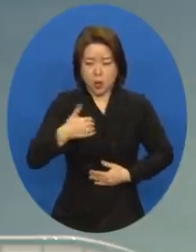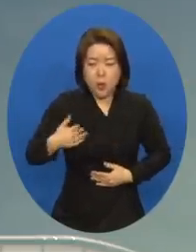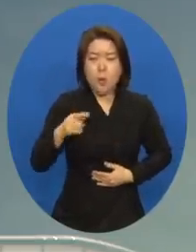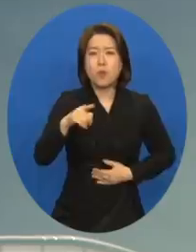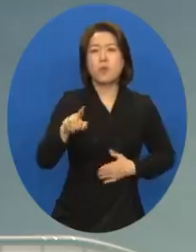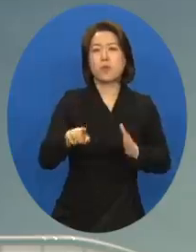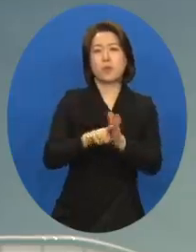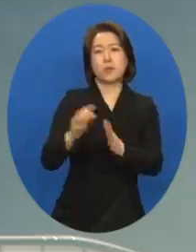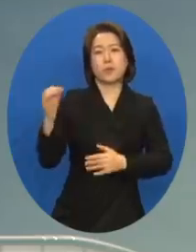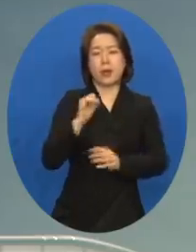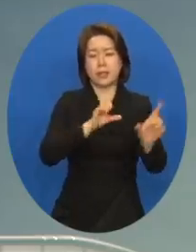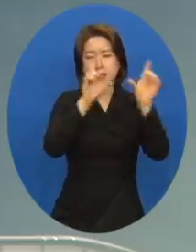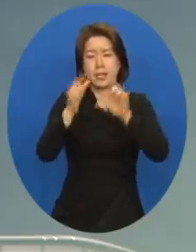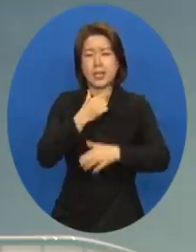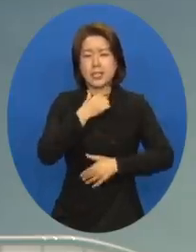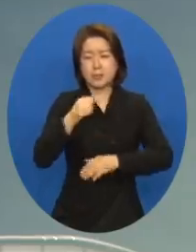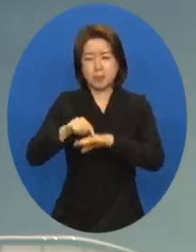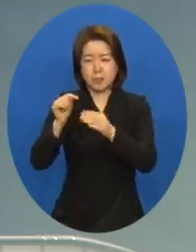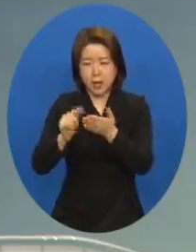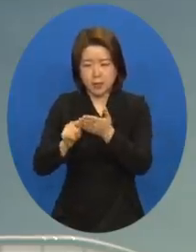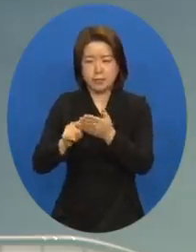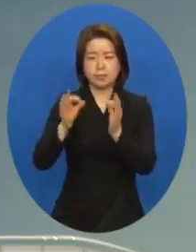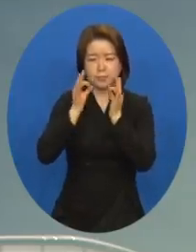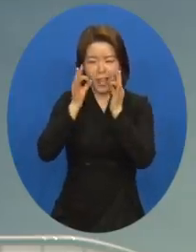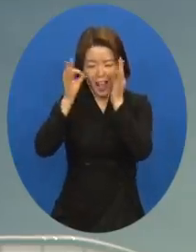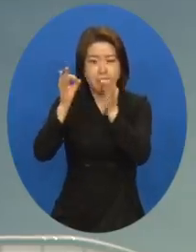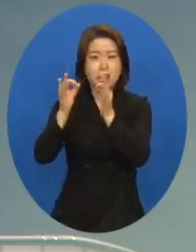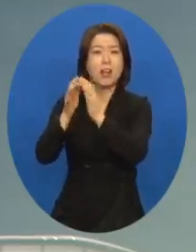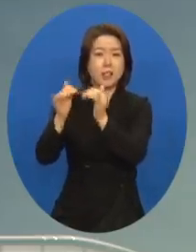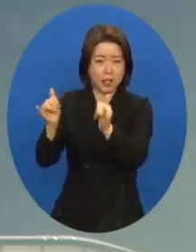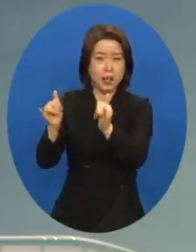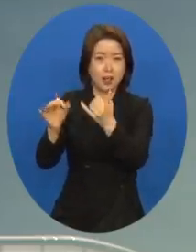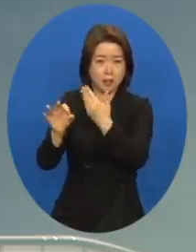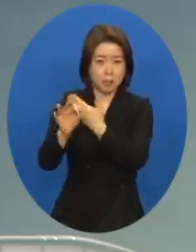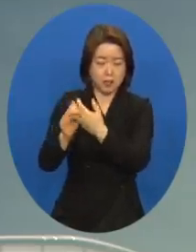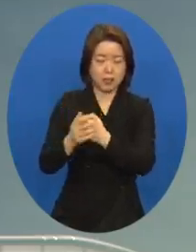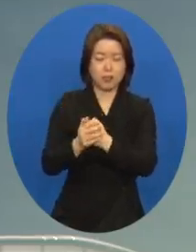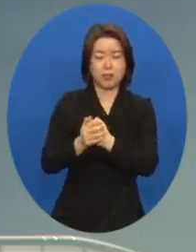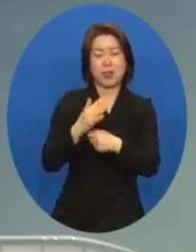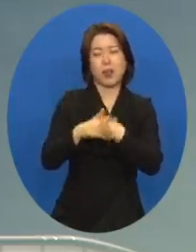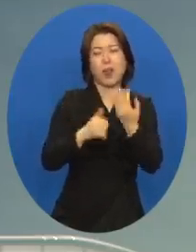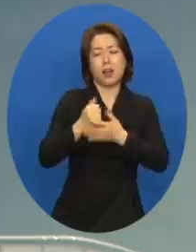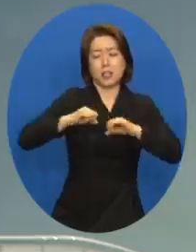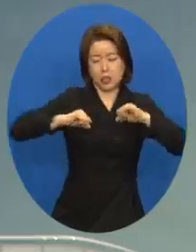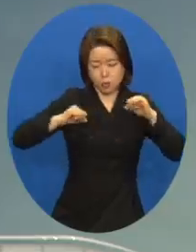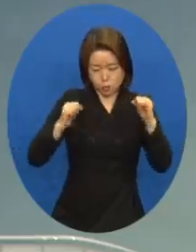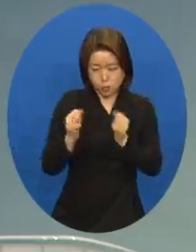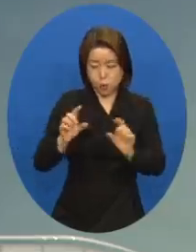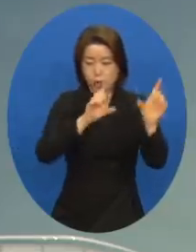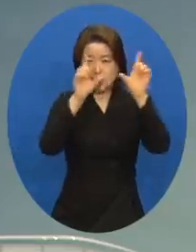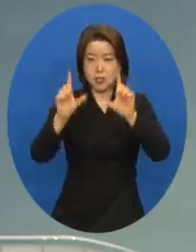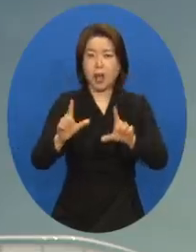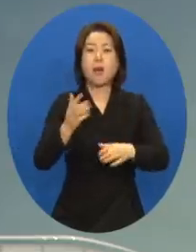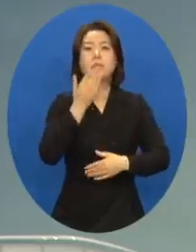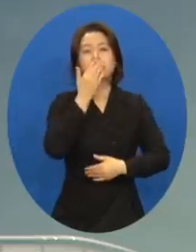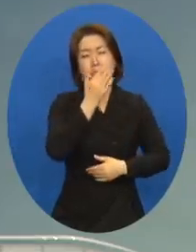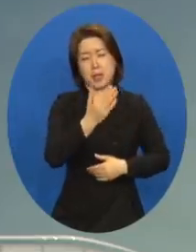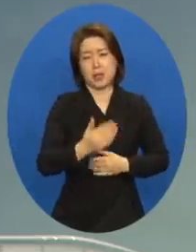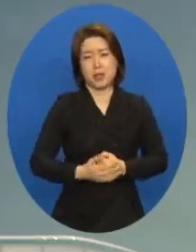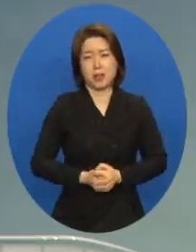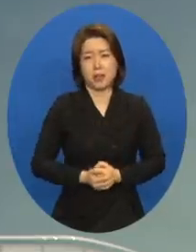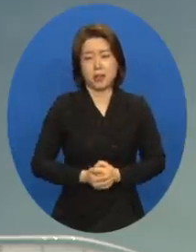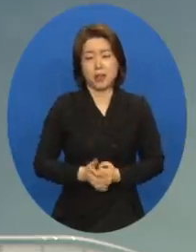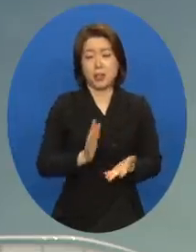믿음으로 살고 싶은 마음이 간절해진 사람은 하나님께 순종하는 삶을 살게 됩니다.